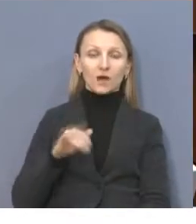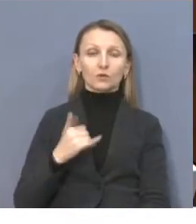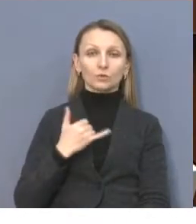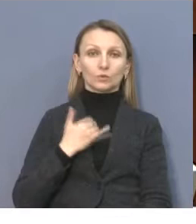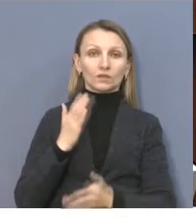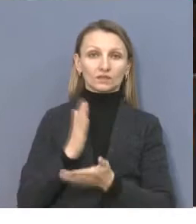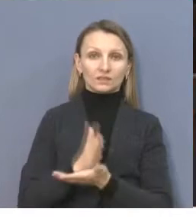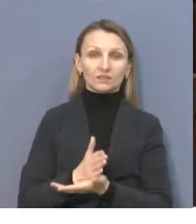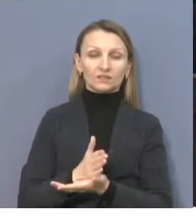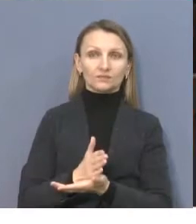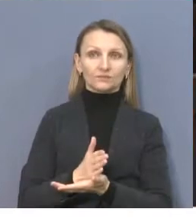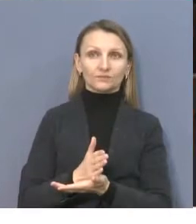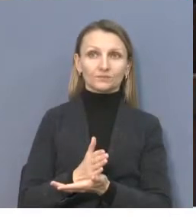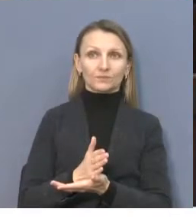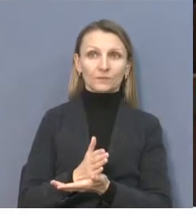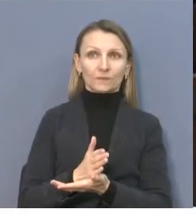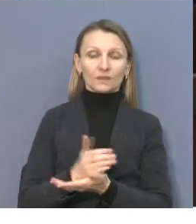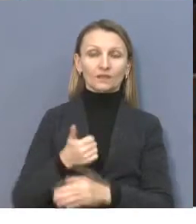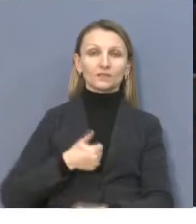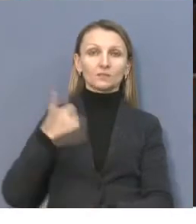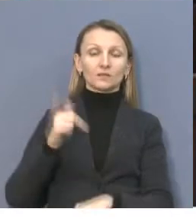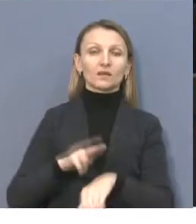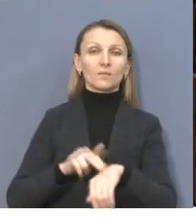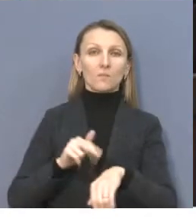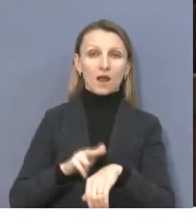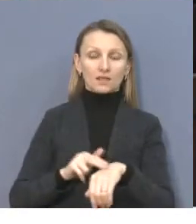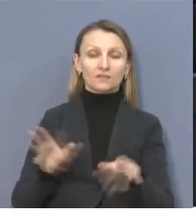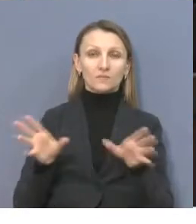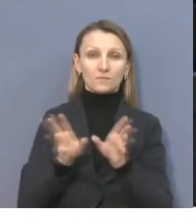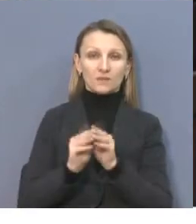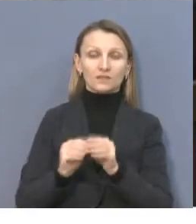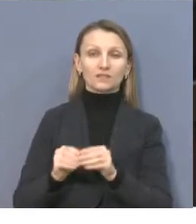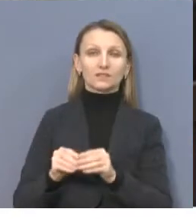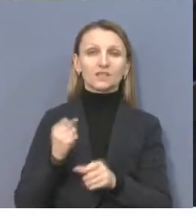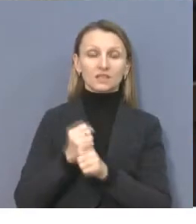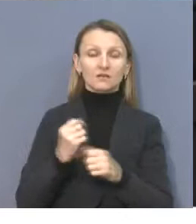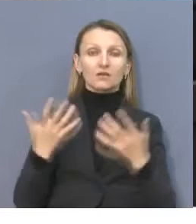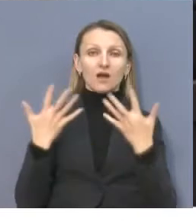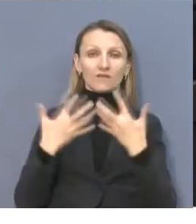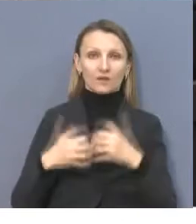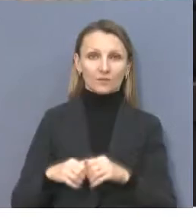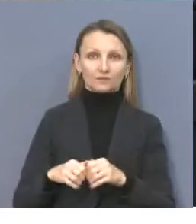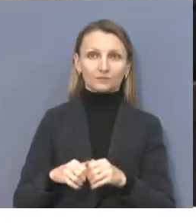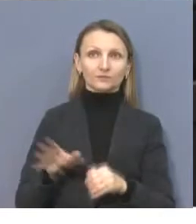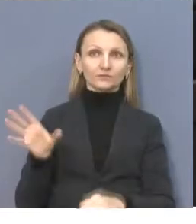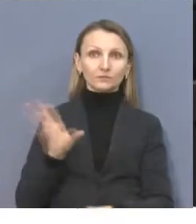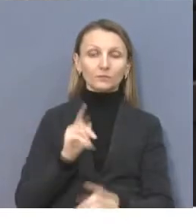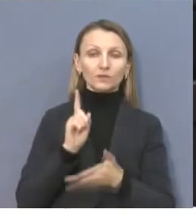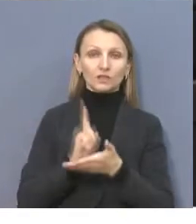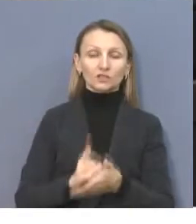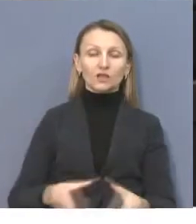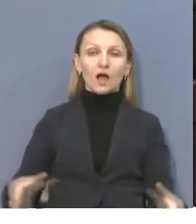нас локальную вещи департамент полиции с наши дела дела тоже так фрезеруем оцифровали бутылок а еще вы должны видеть